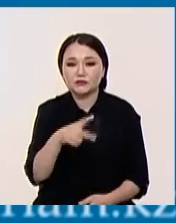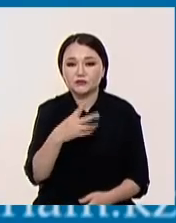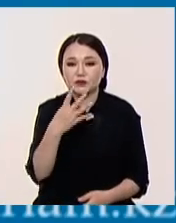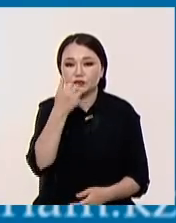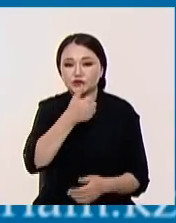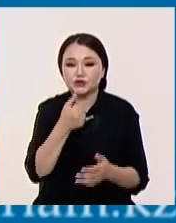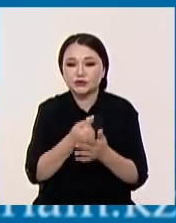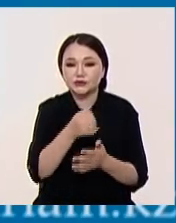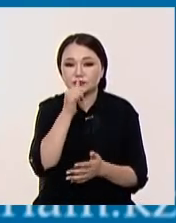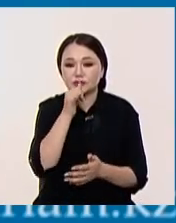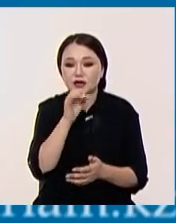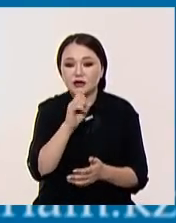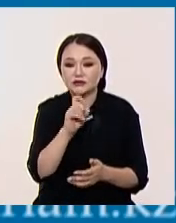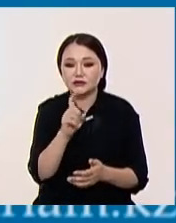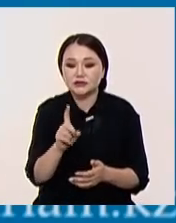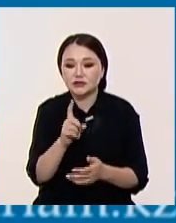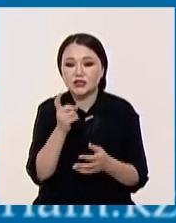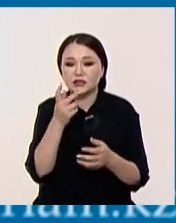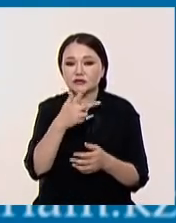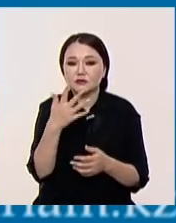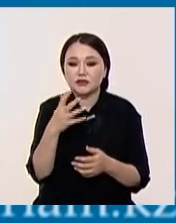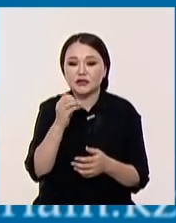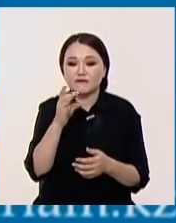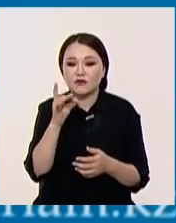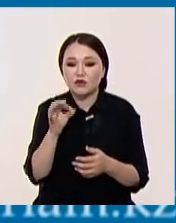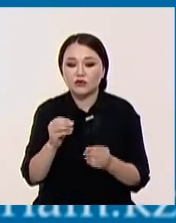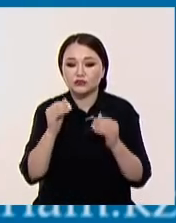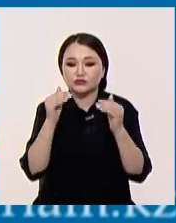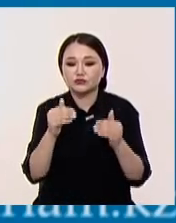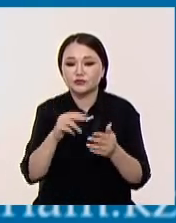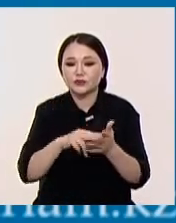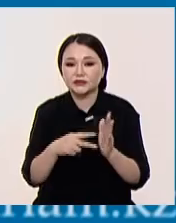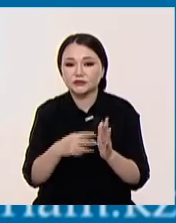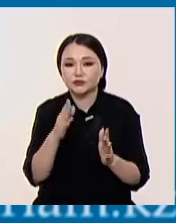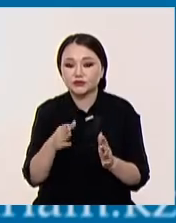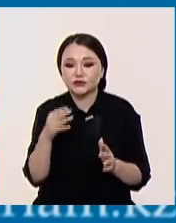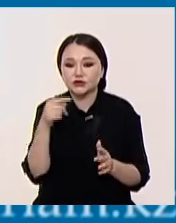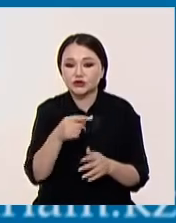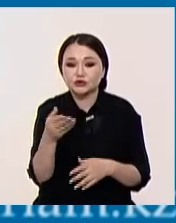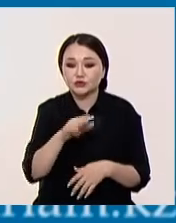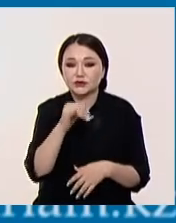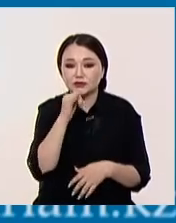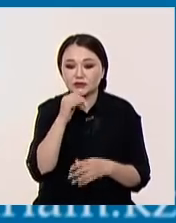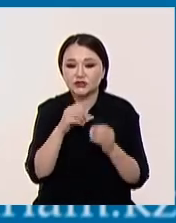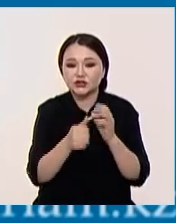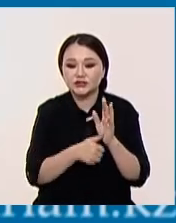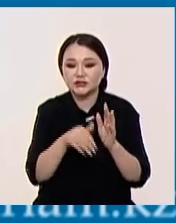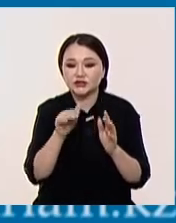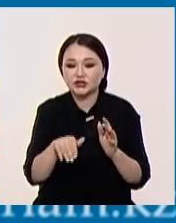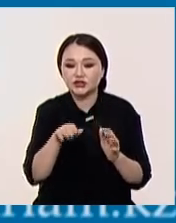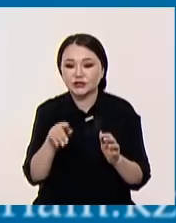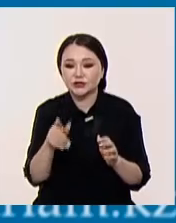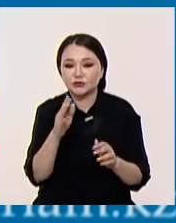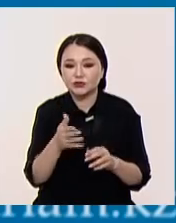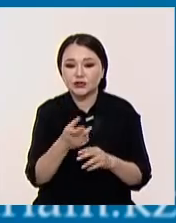2024 жылға дейін темекі акциз мөлшерлемесін 35 евроға көтеріліп жоспарлап отыр. Яғни 1000 дана темекіге шамамен 16 000 теңге болады.